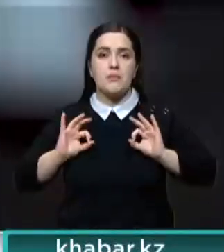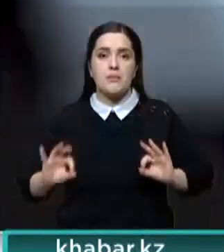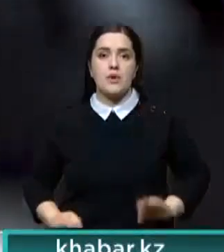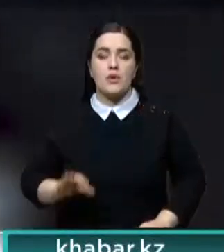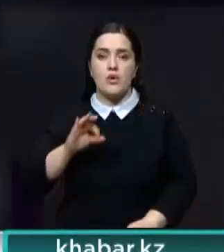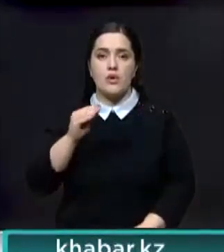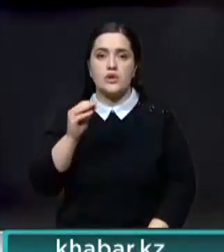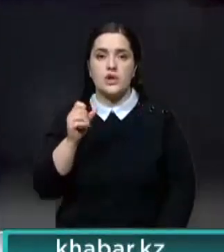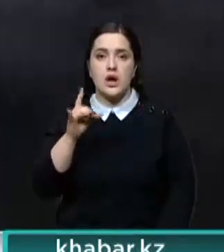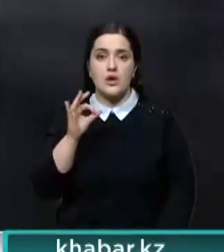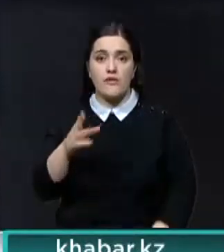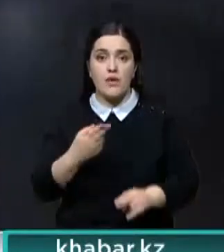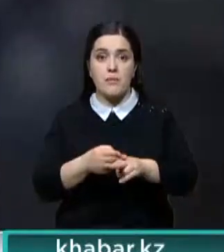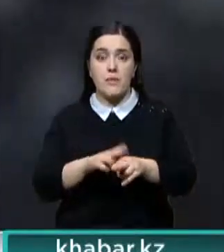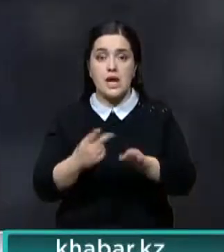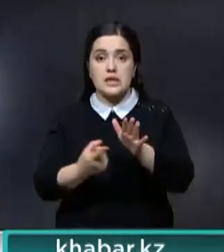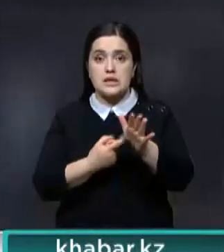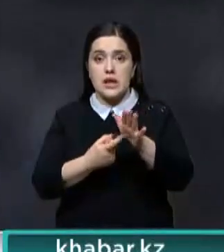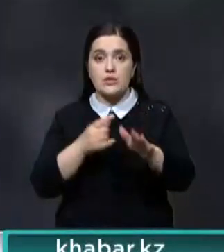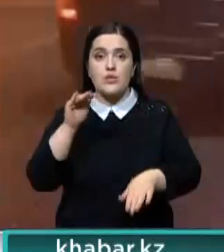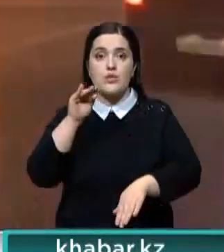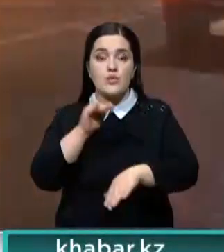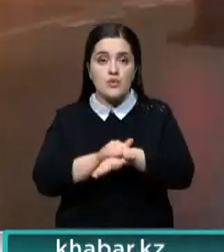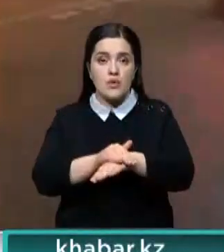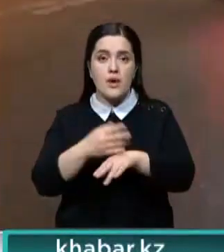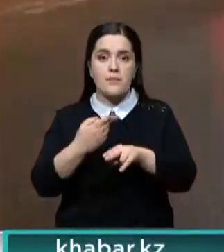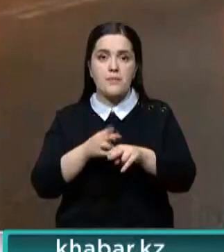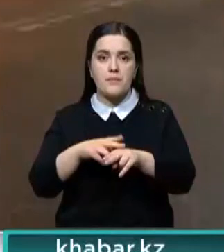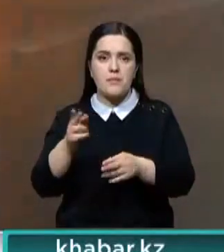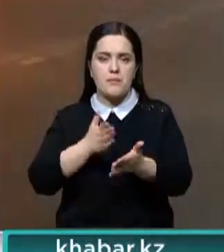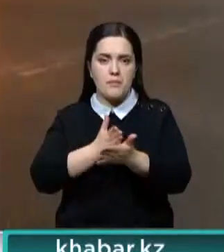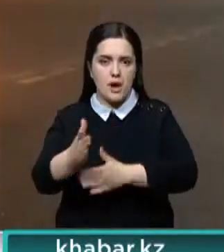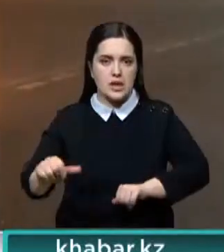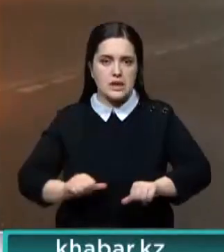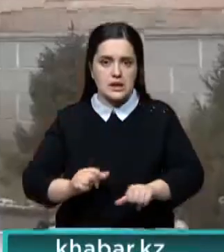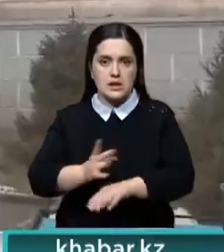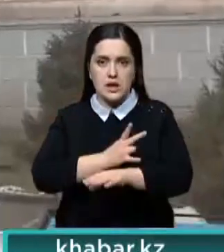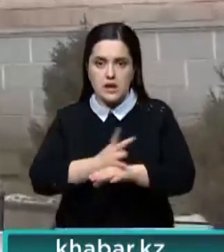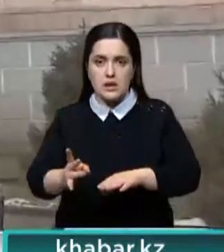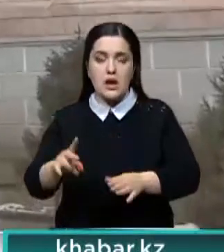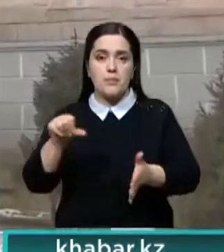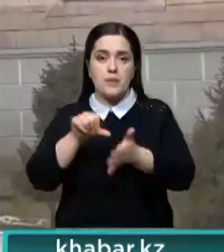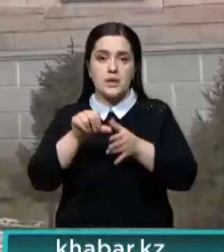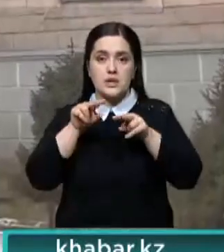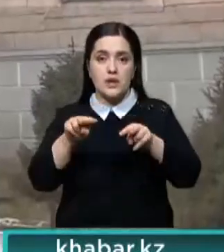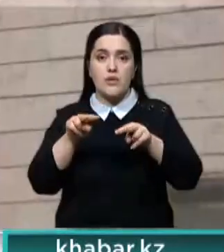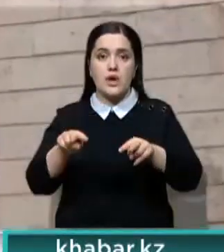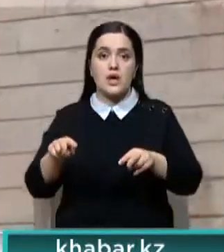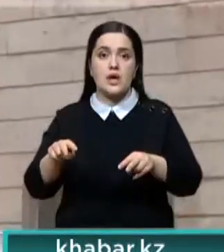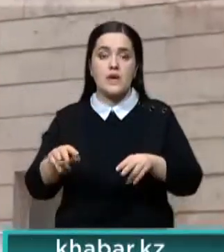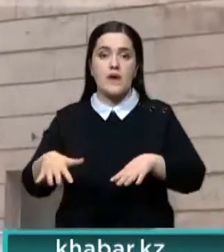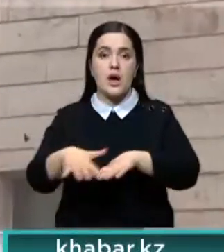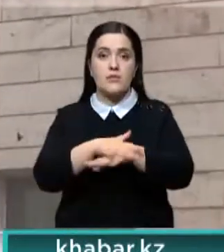ударов кроме того следствием установлено явные признаки политического экстремизма по словам представителя надзорного органа